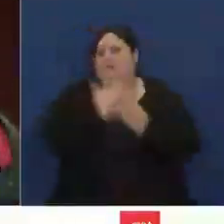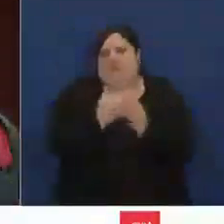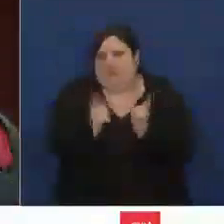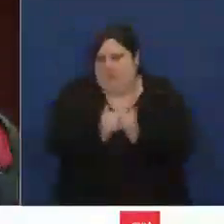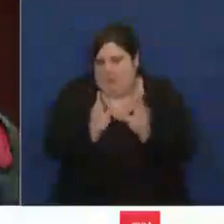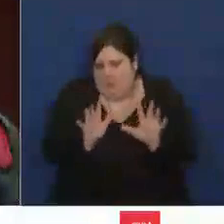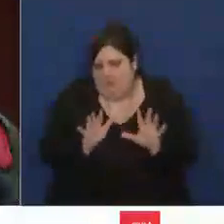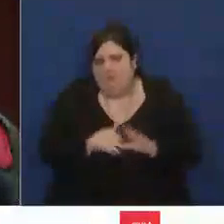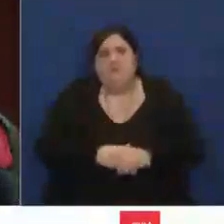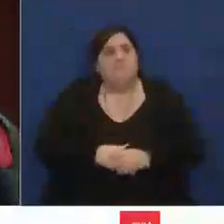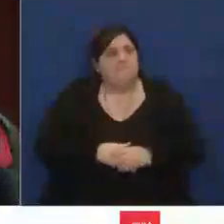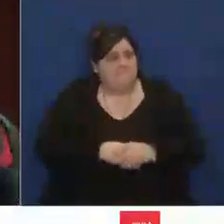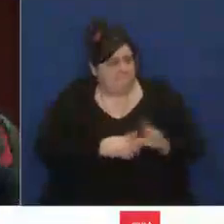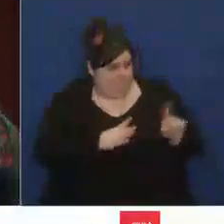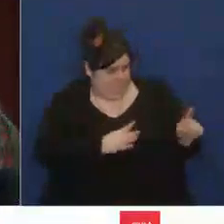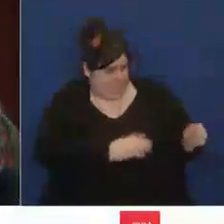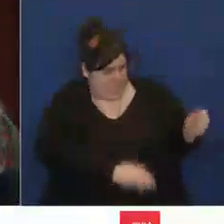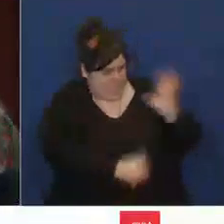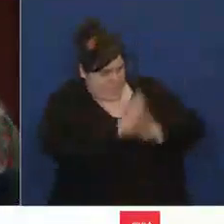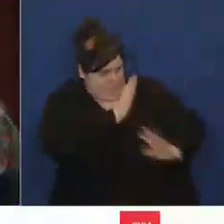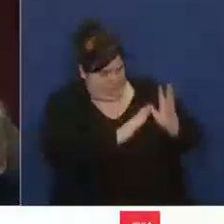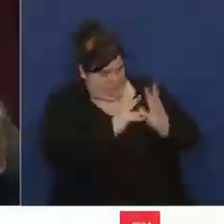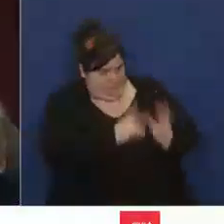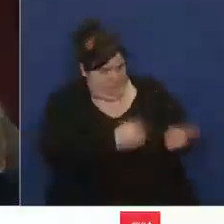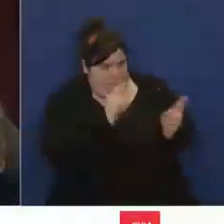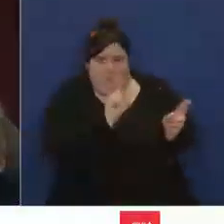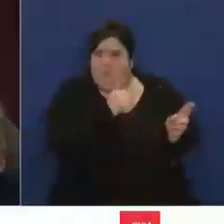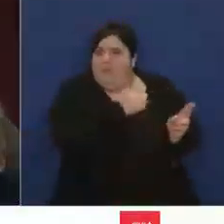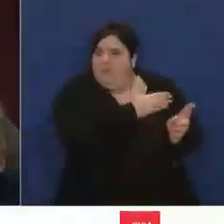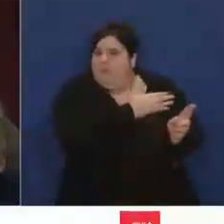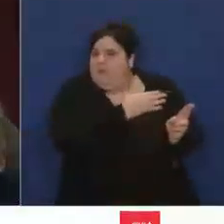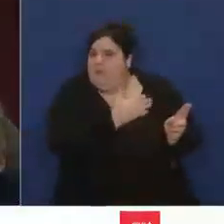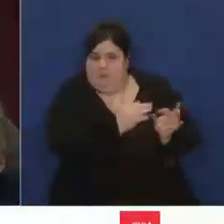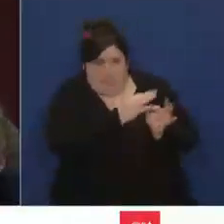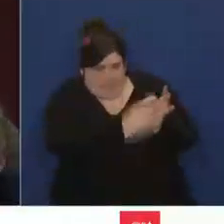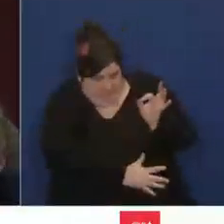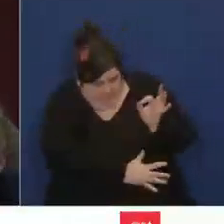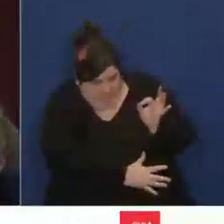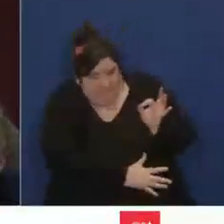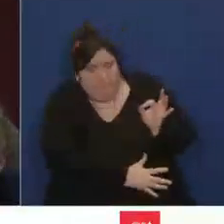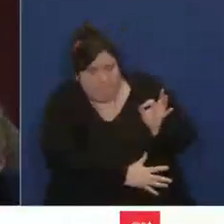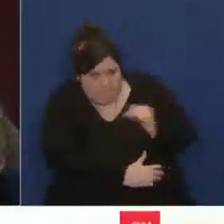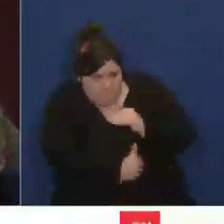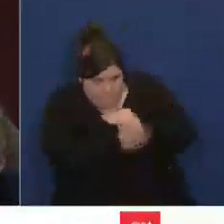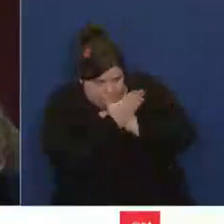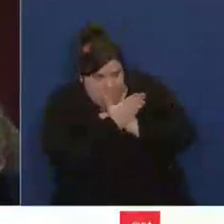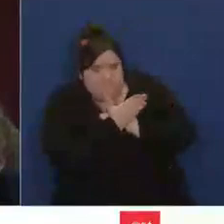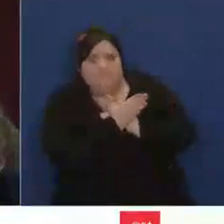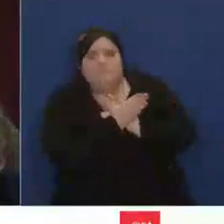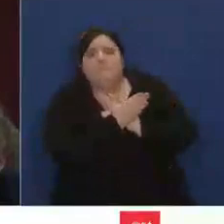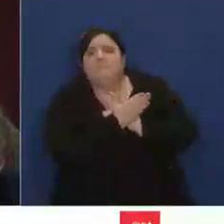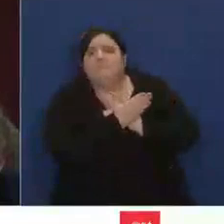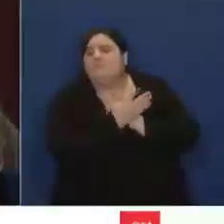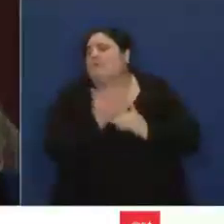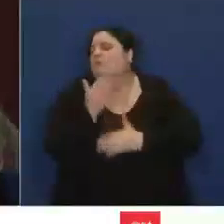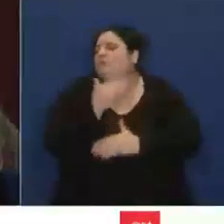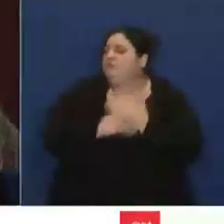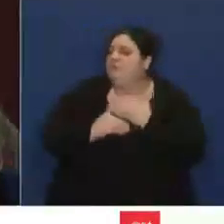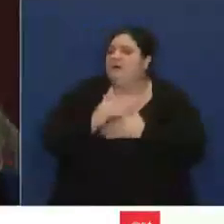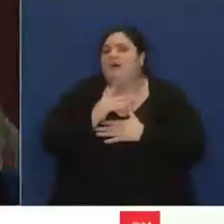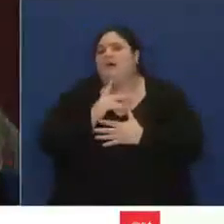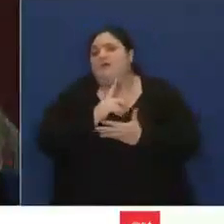c'est à la fois le bilan du premier schéma de promotion des achats socialement et écologiquement responsables et l'adoption